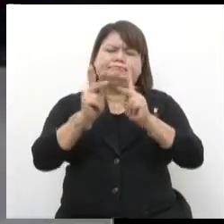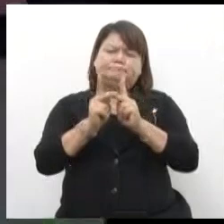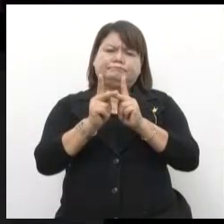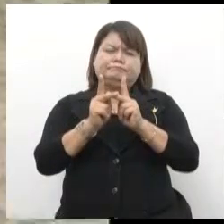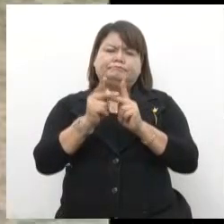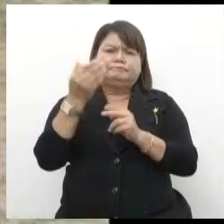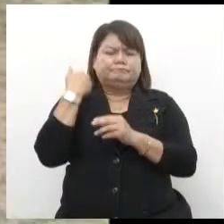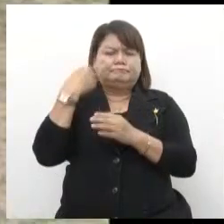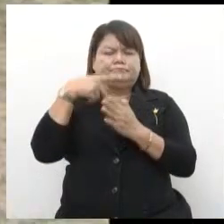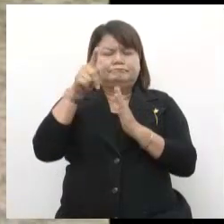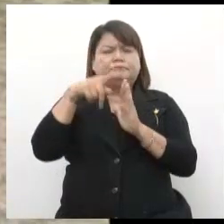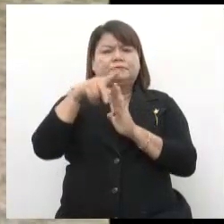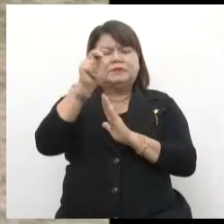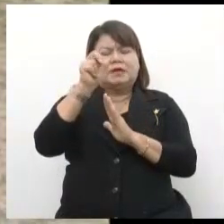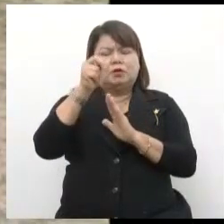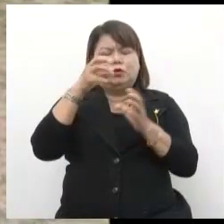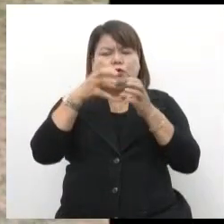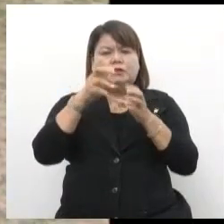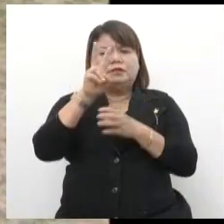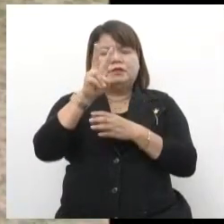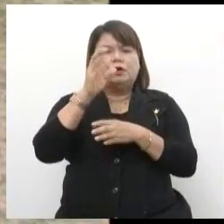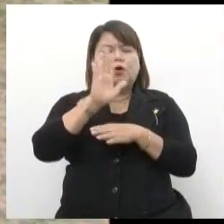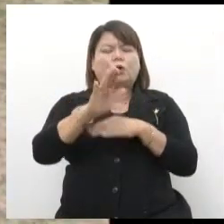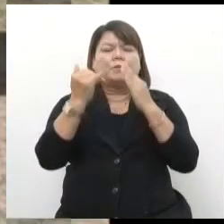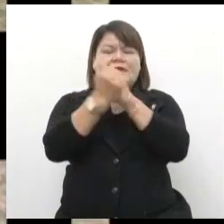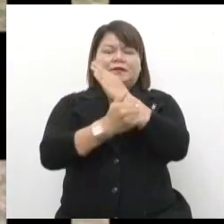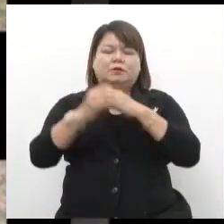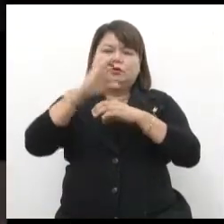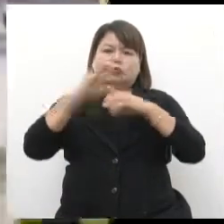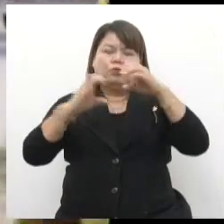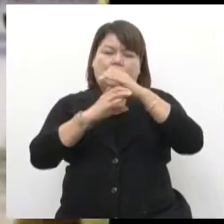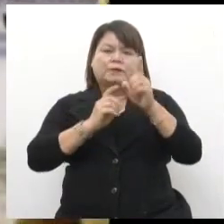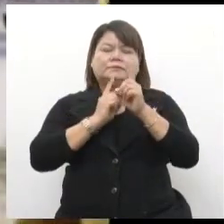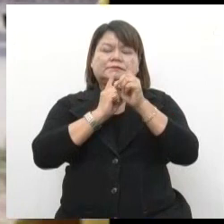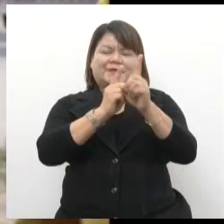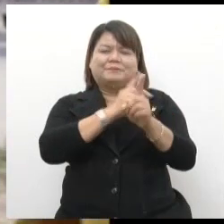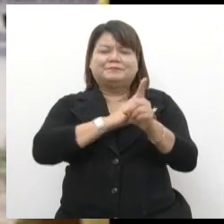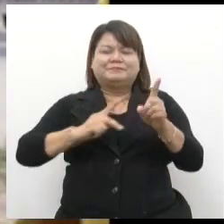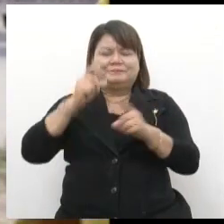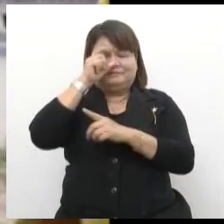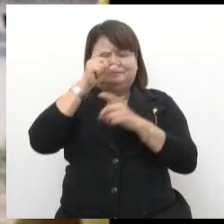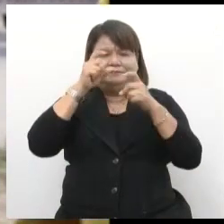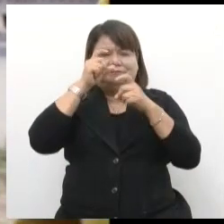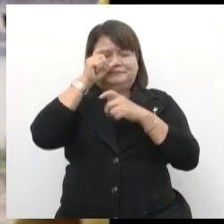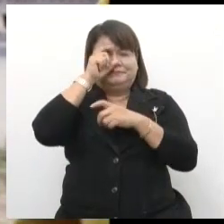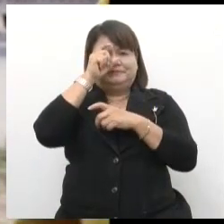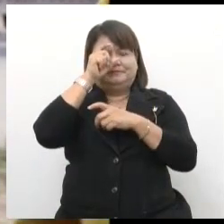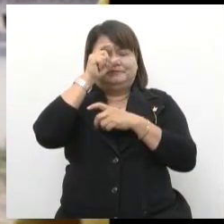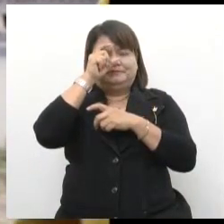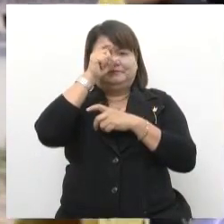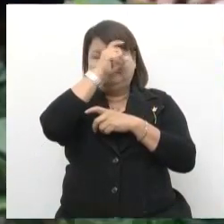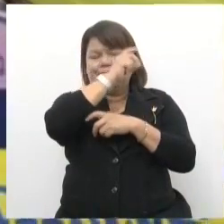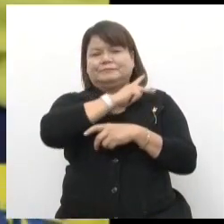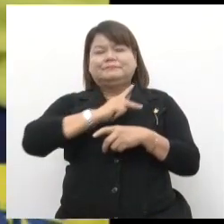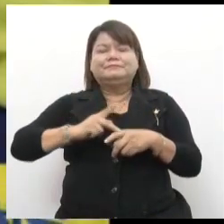น่านรุ่นที่2ของประเทศโครงการพระราชดำริโคกหนองนาโมเดลณบ้านวนาภัยตำบลน้ำม่